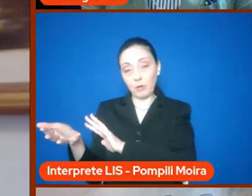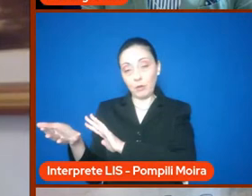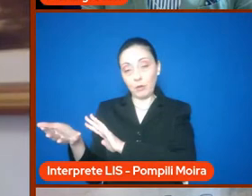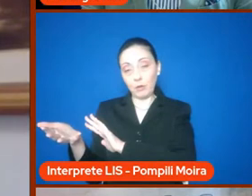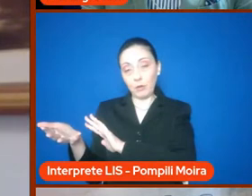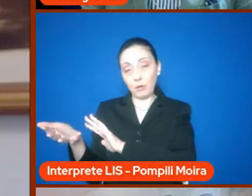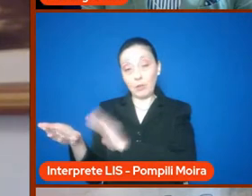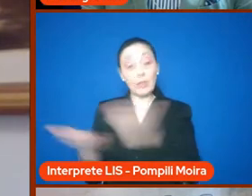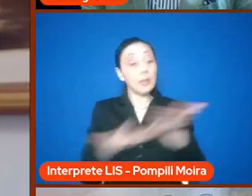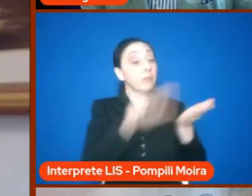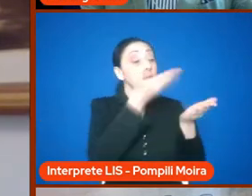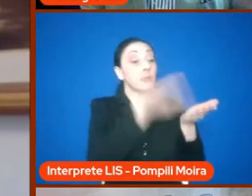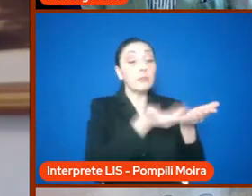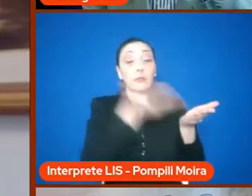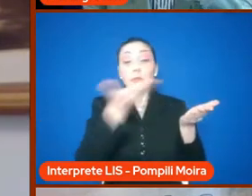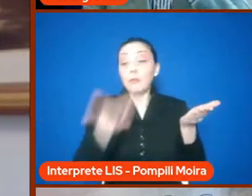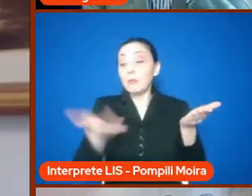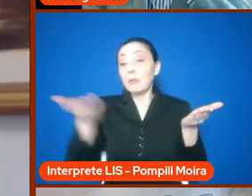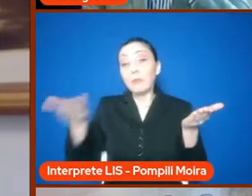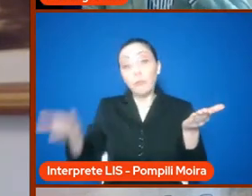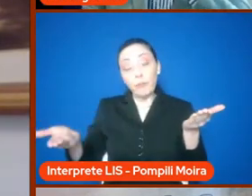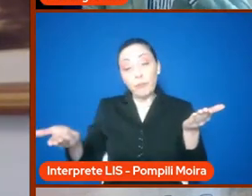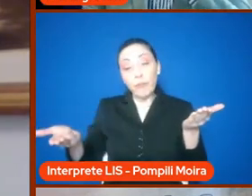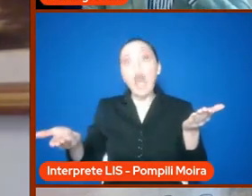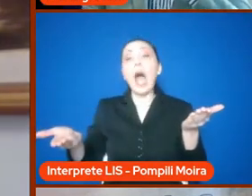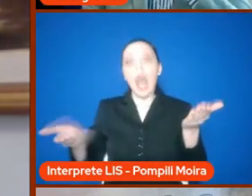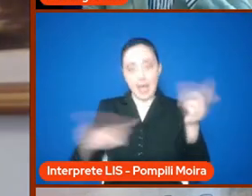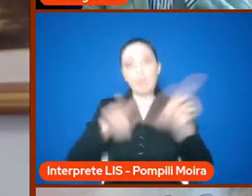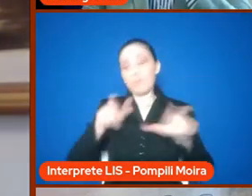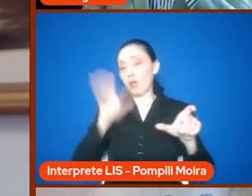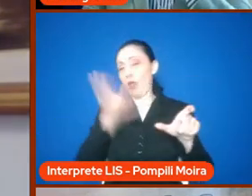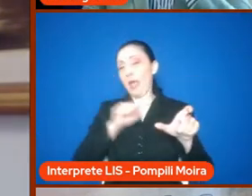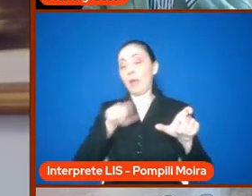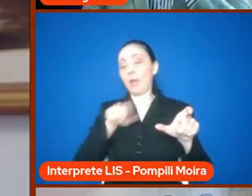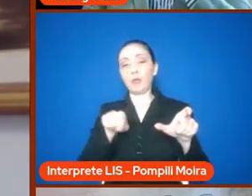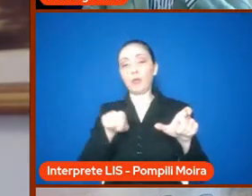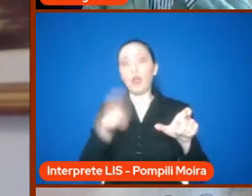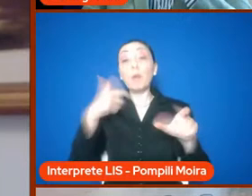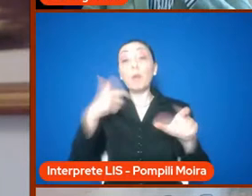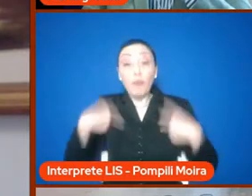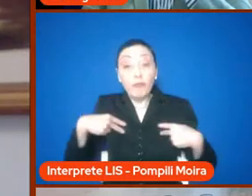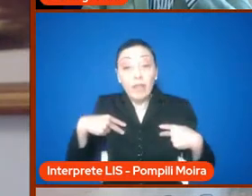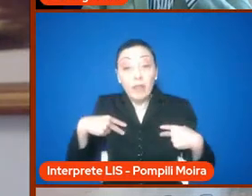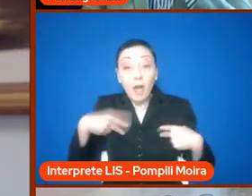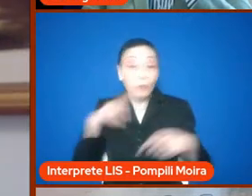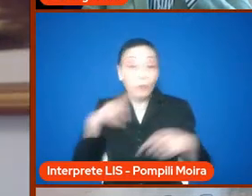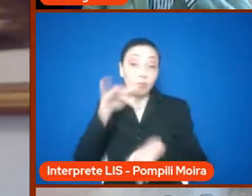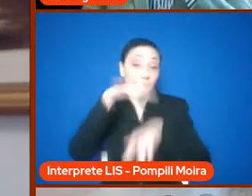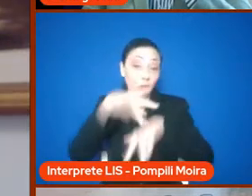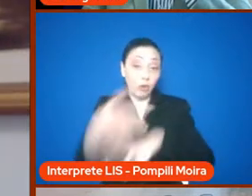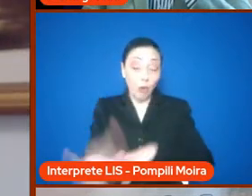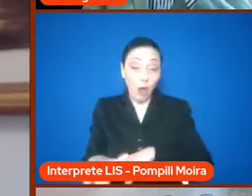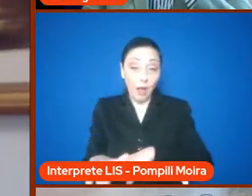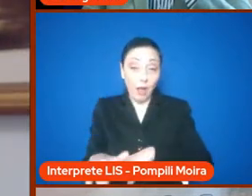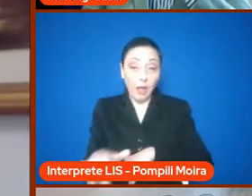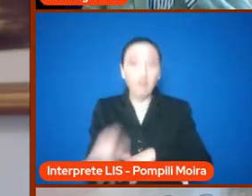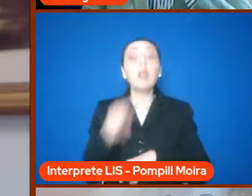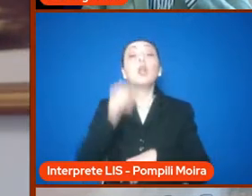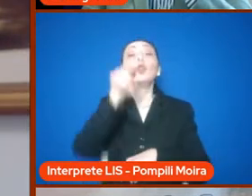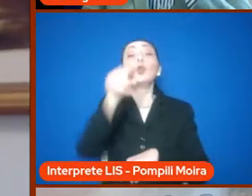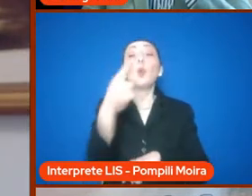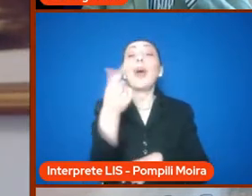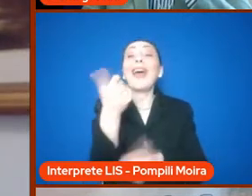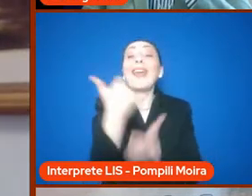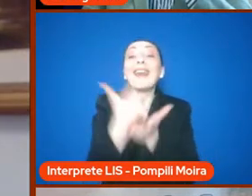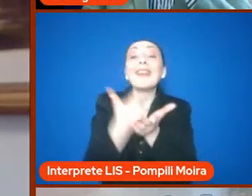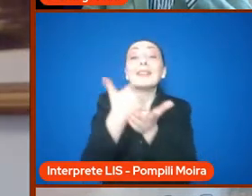Queste sono categorie che le persone capiscono perché la loro vita è fatta così. Tu risparmi per